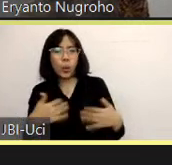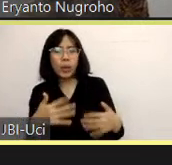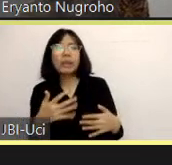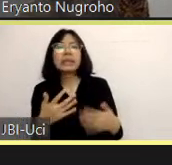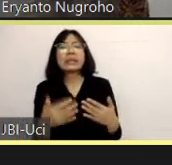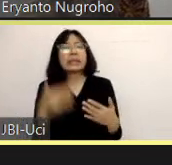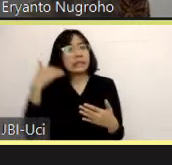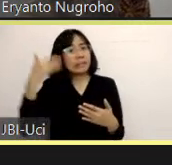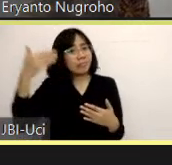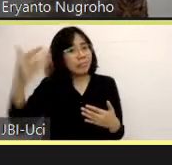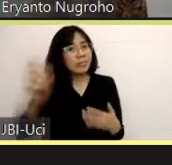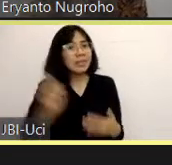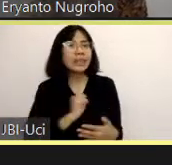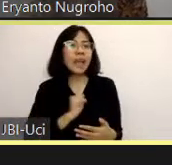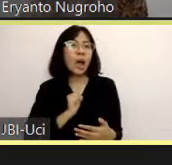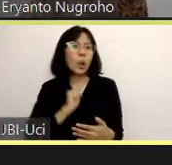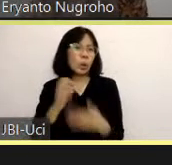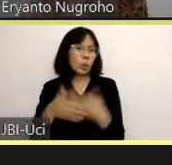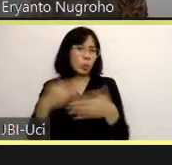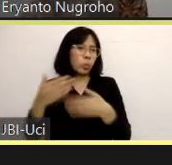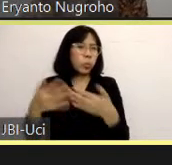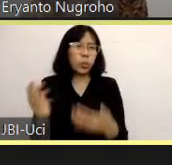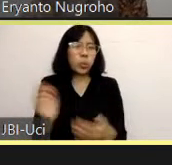takutnya akan terus-menerus ke depan.